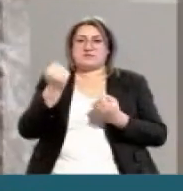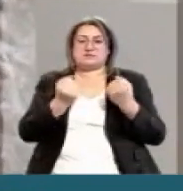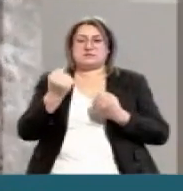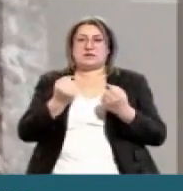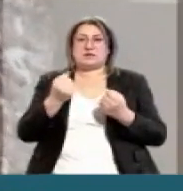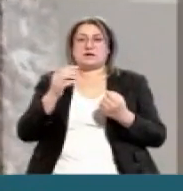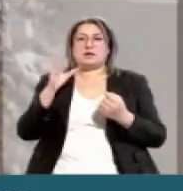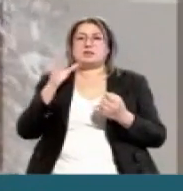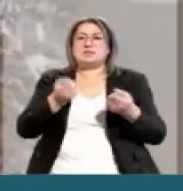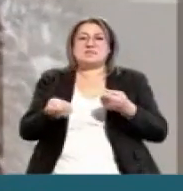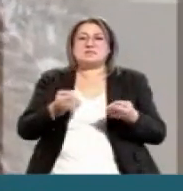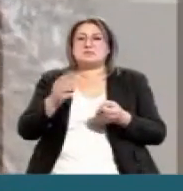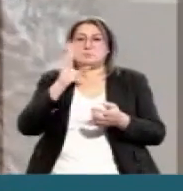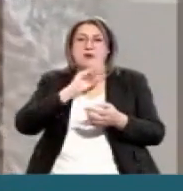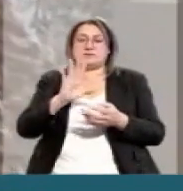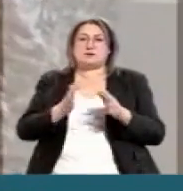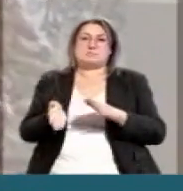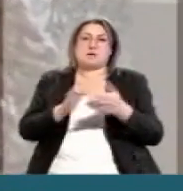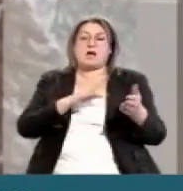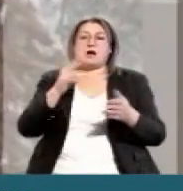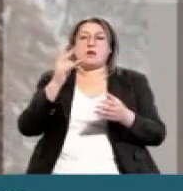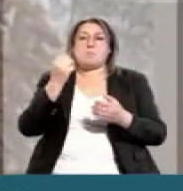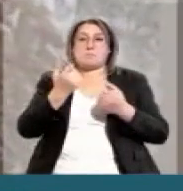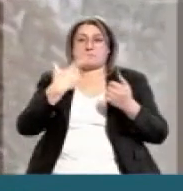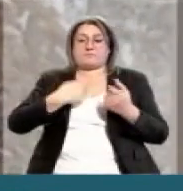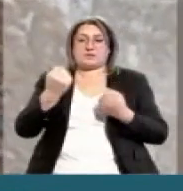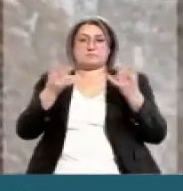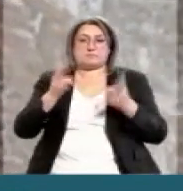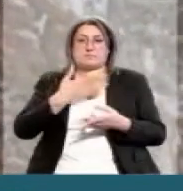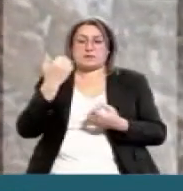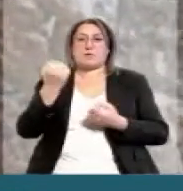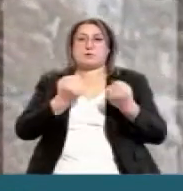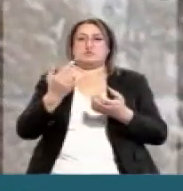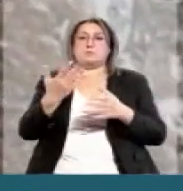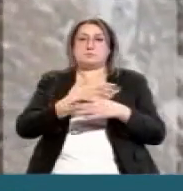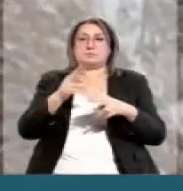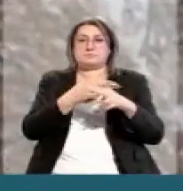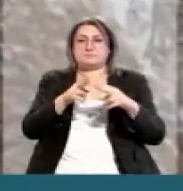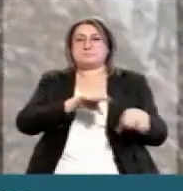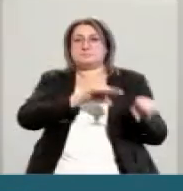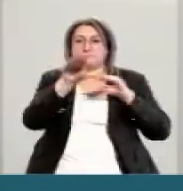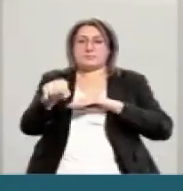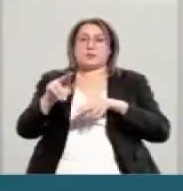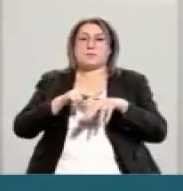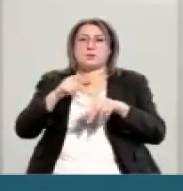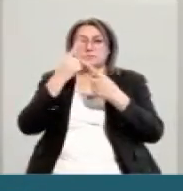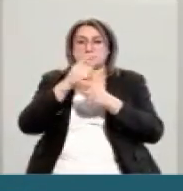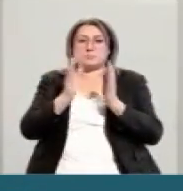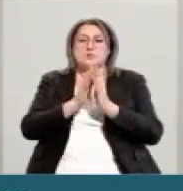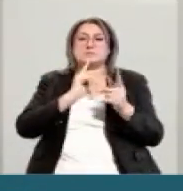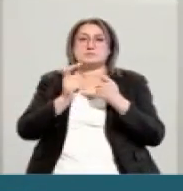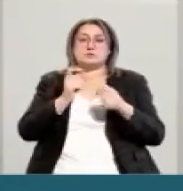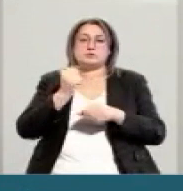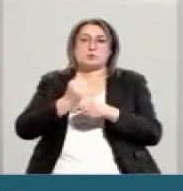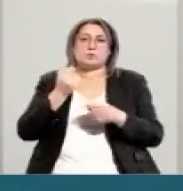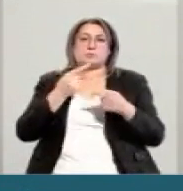Полицейлер жүргізушілерге қазіргі ауа райына байланысты жол қозғалысы ережелерін қатаң сақтауды ескертіп отыр. Ал кеше ауа райының